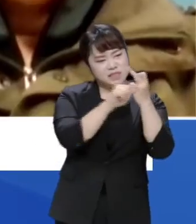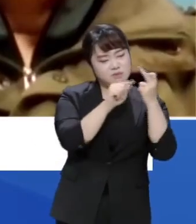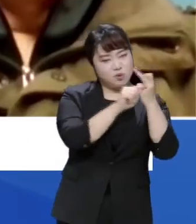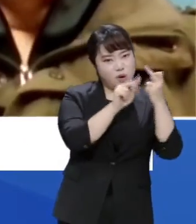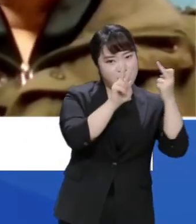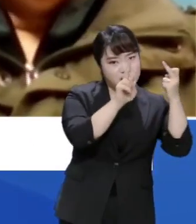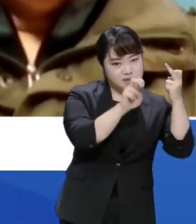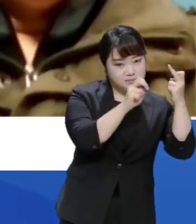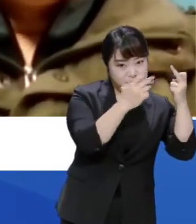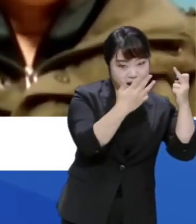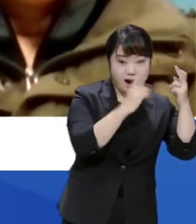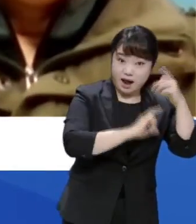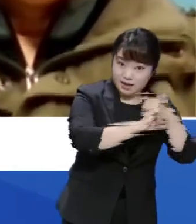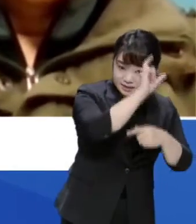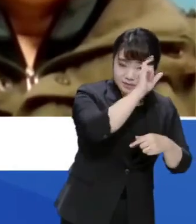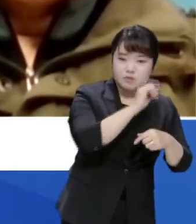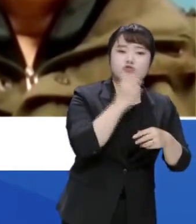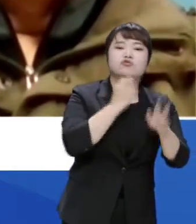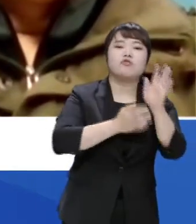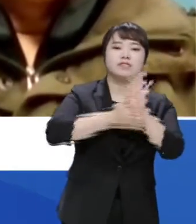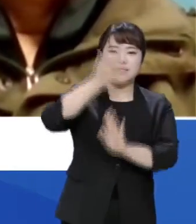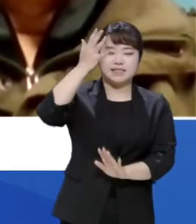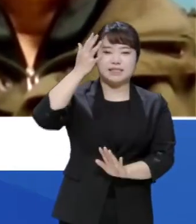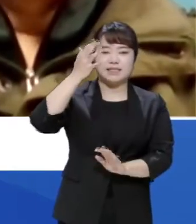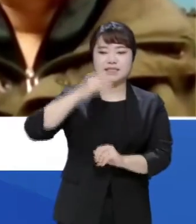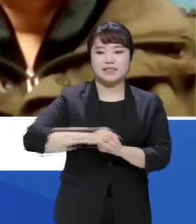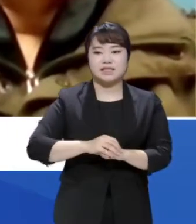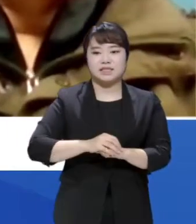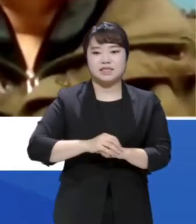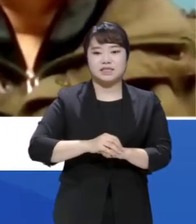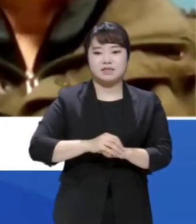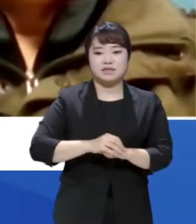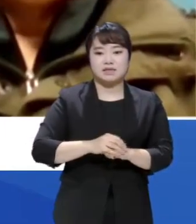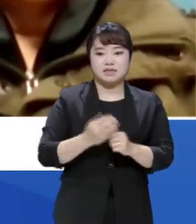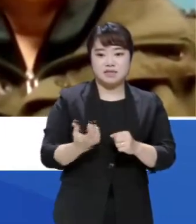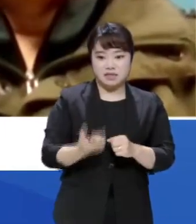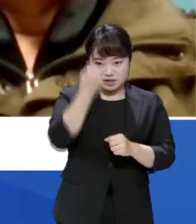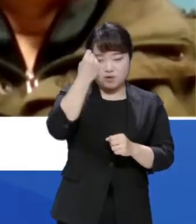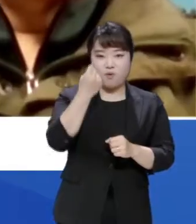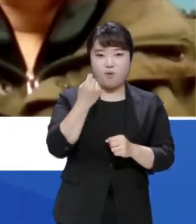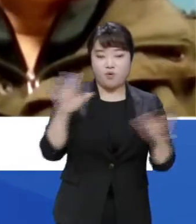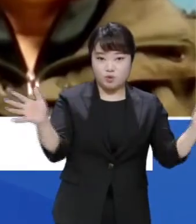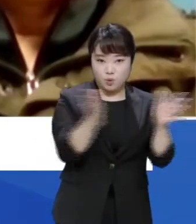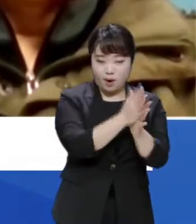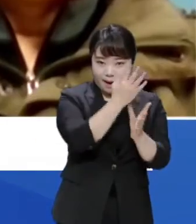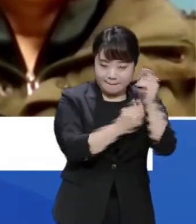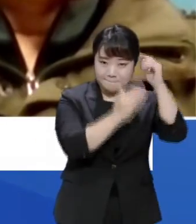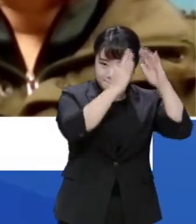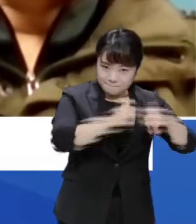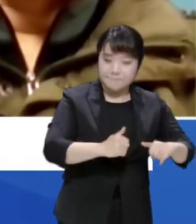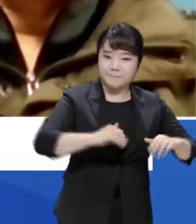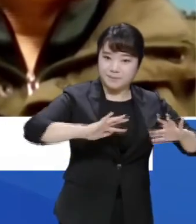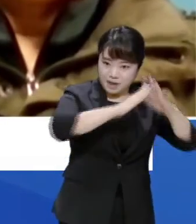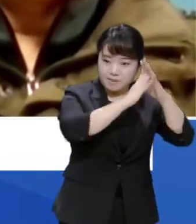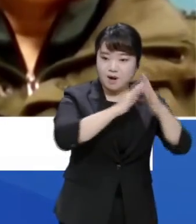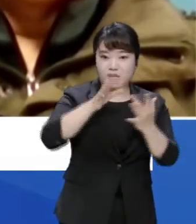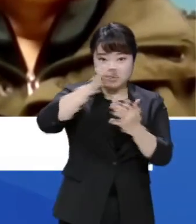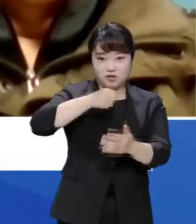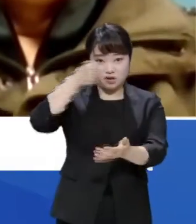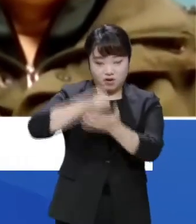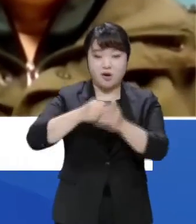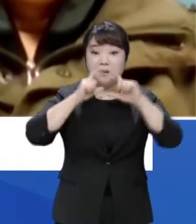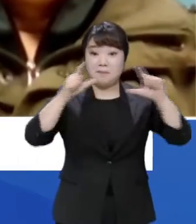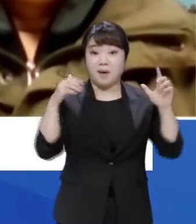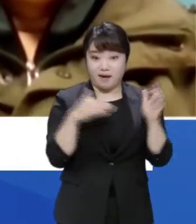12월 28일 오전에 서울시에서 21곳의 신속통합기획 민간 재개발 지역에 선정 발표를